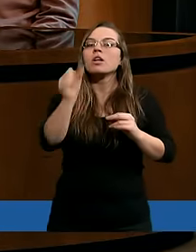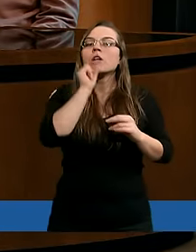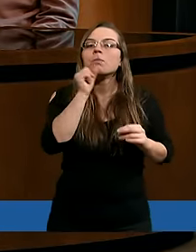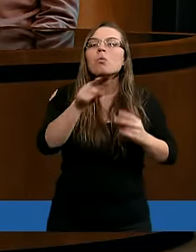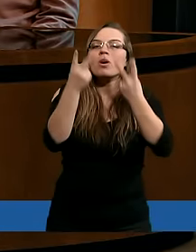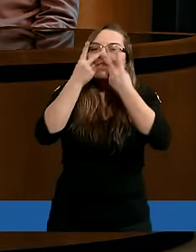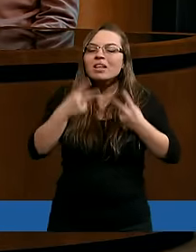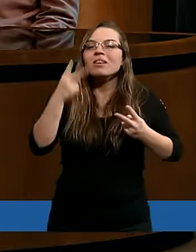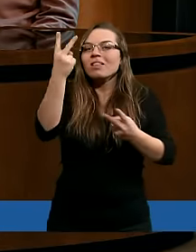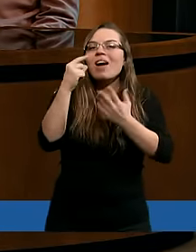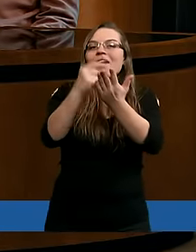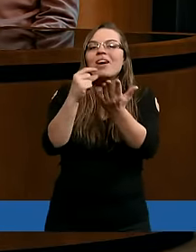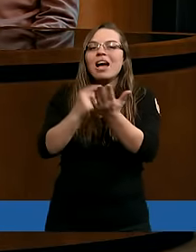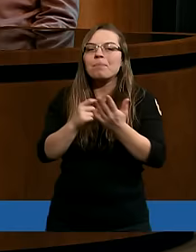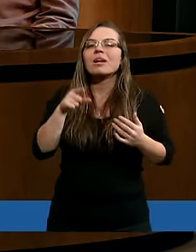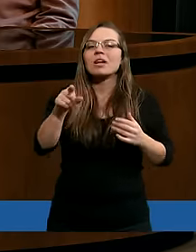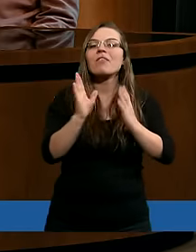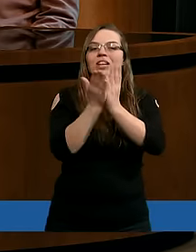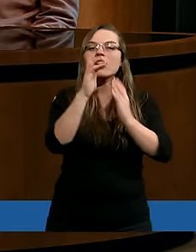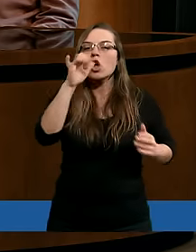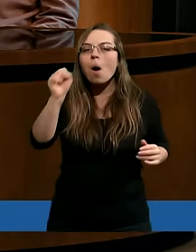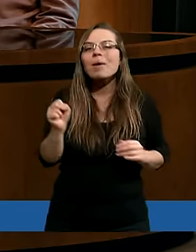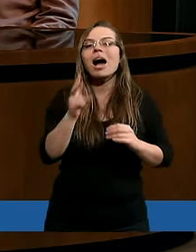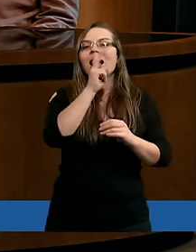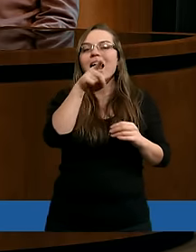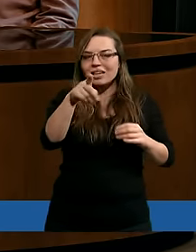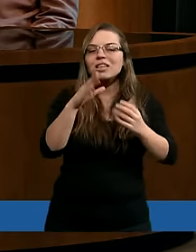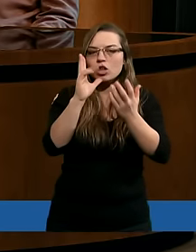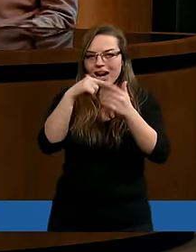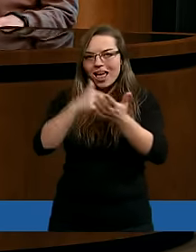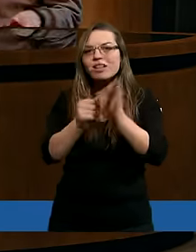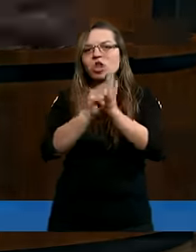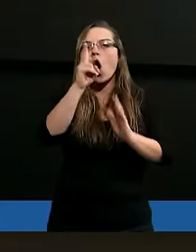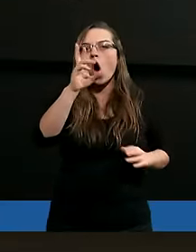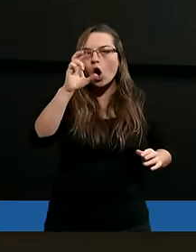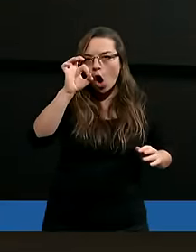Spróbujmy przeczytać dwa fragmenty, ale nie z Księgi Hioba, a z drugiego listu do Koryntian.